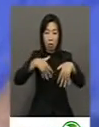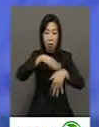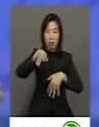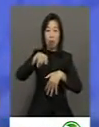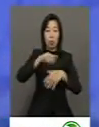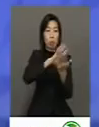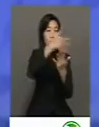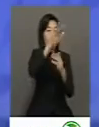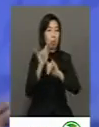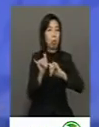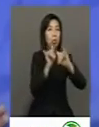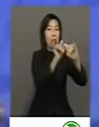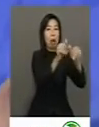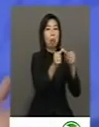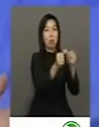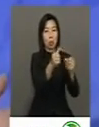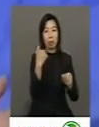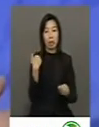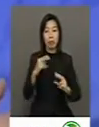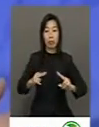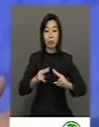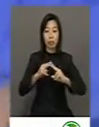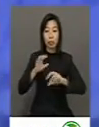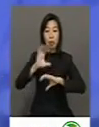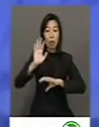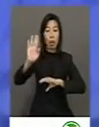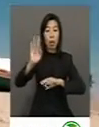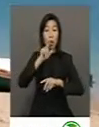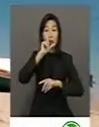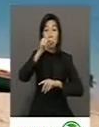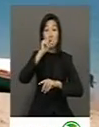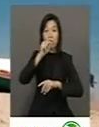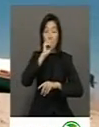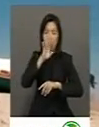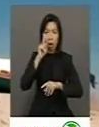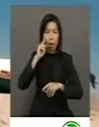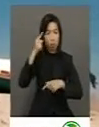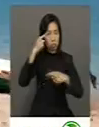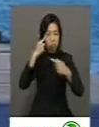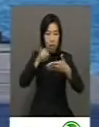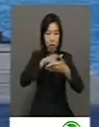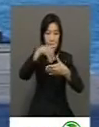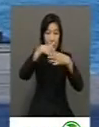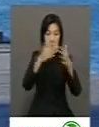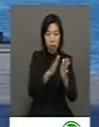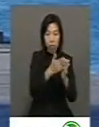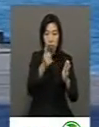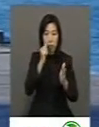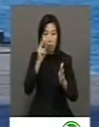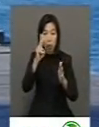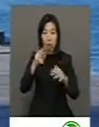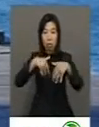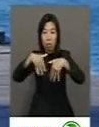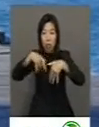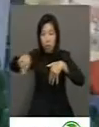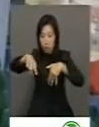ายไปอยู่ต่างประเทศกันมากขึ้นซึ่งกระทรวงมหาดไทยนิวซีแลนด์เขาบอกว่าช่วง2วันหลังวันเลือกตั้งจำนวนชาวอเมริกันที่เข้ามา